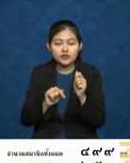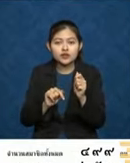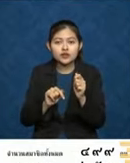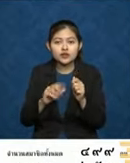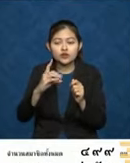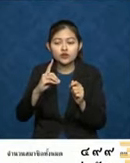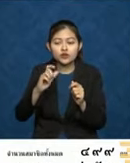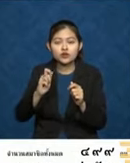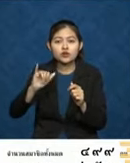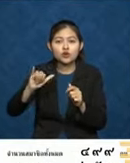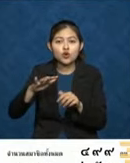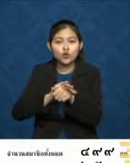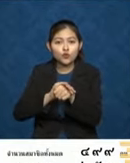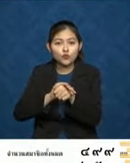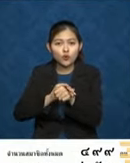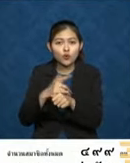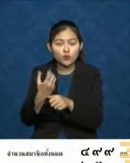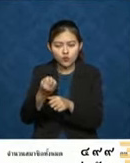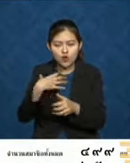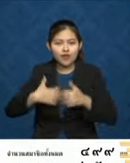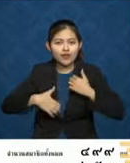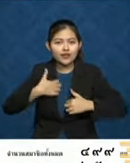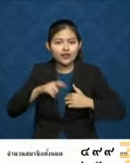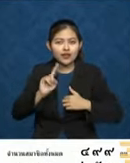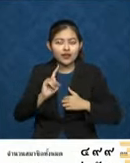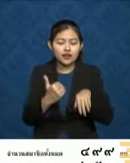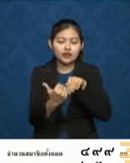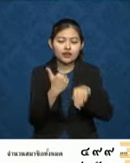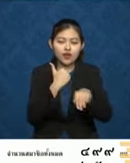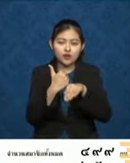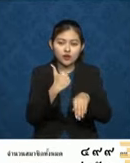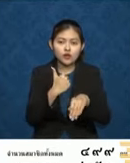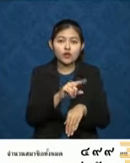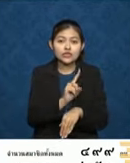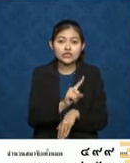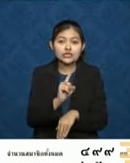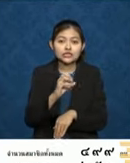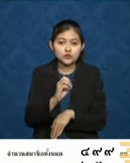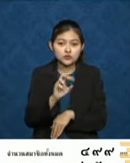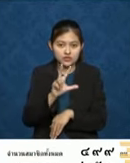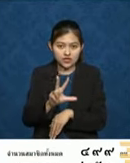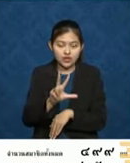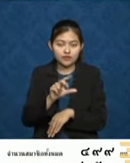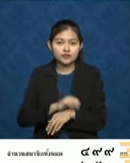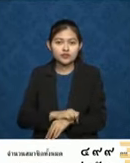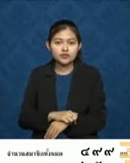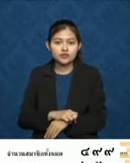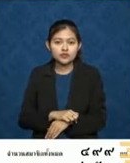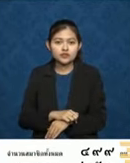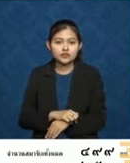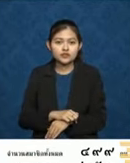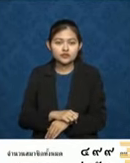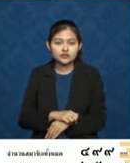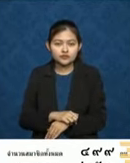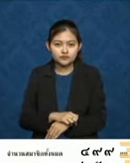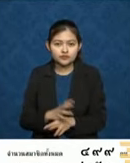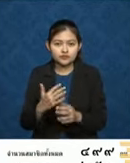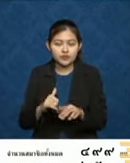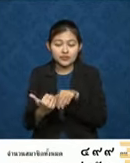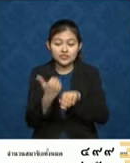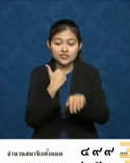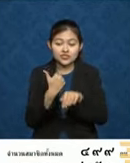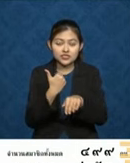เชียงใหม่โดยเป็นผู้ร้องเรียนเกี่ยวกับปัญหาจราจรทางหลวงหมายเลข 1103ตอนพระบาทตะเมาะฮอดซึ่งเป็น